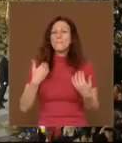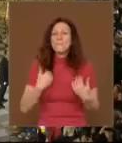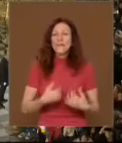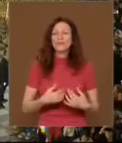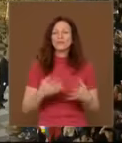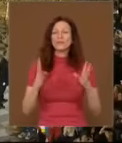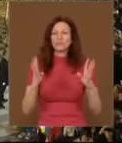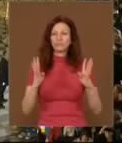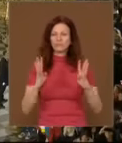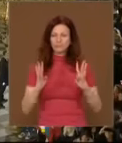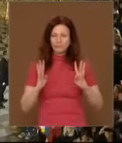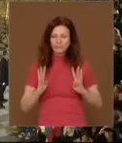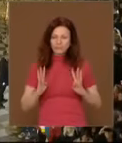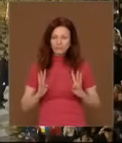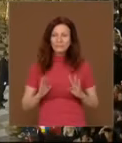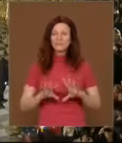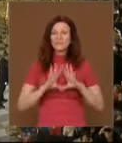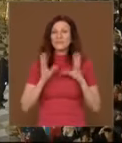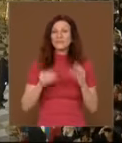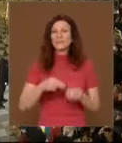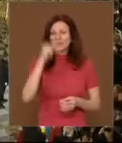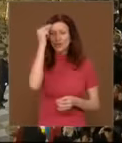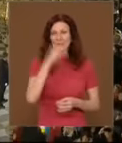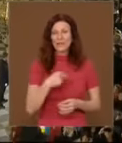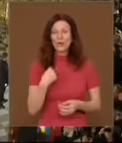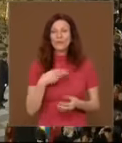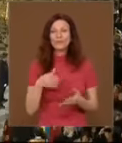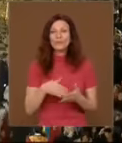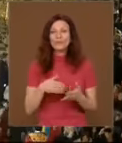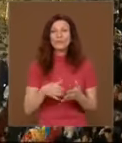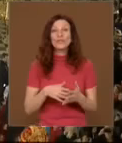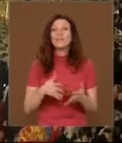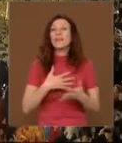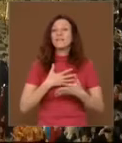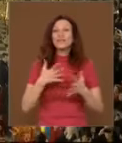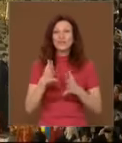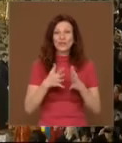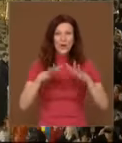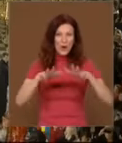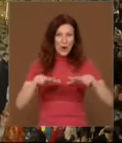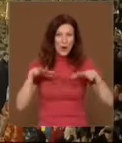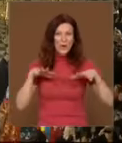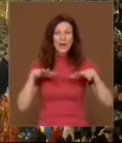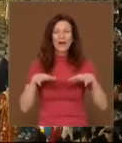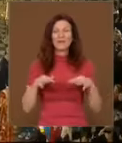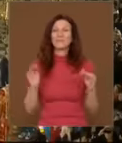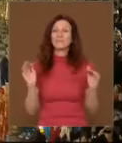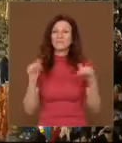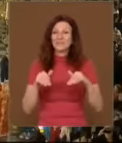свещенослужители, архимандрити и църковнослужители и целият Божий народ отново влиза в